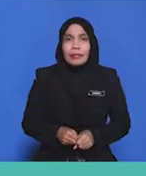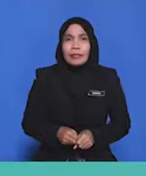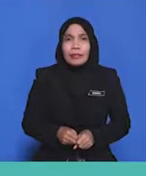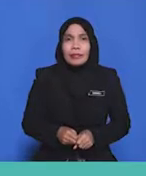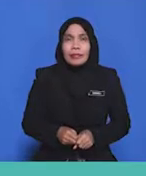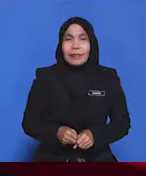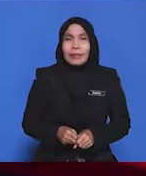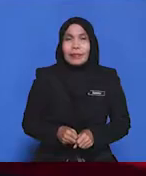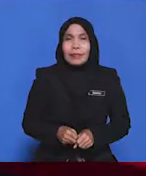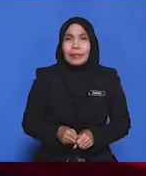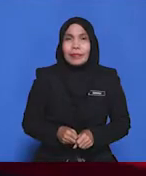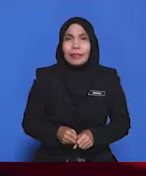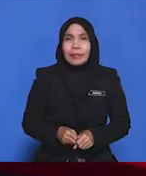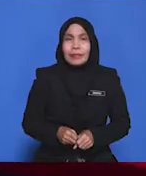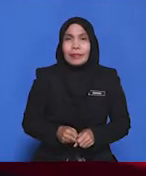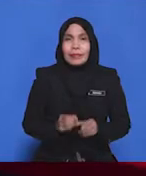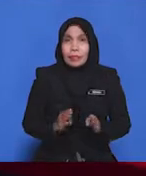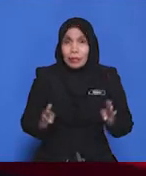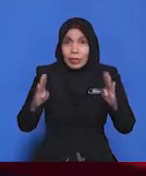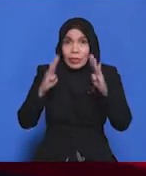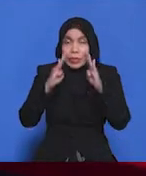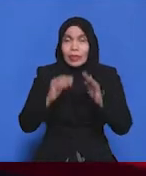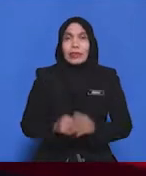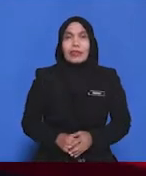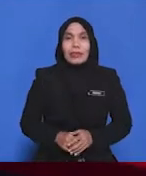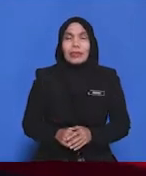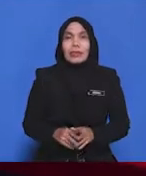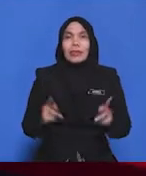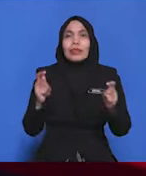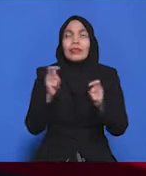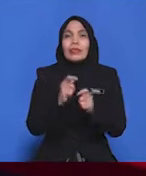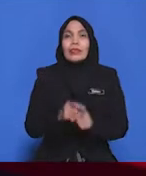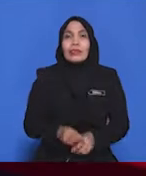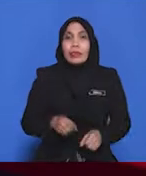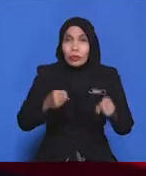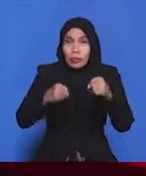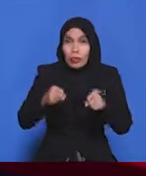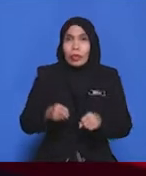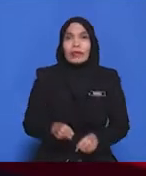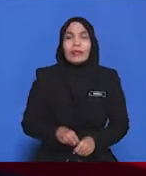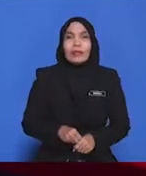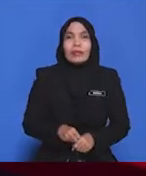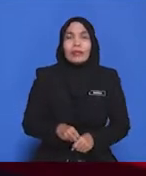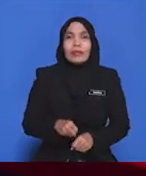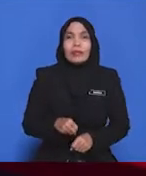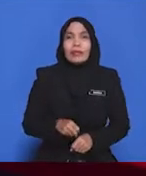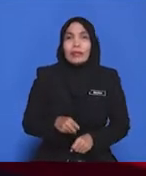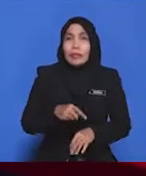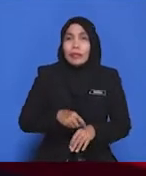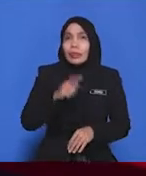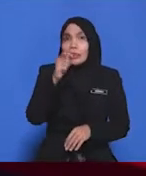sukan. Berita mengenai sukan didedah dan dipaparkan melalui saluran